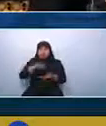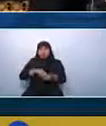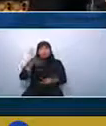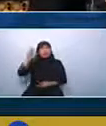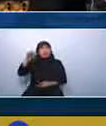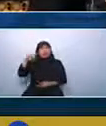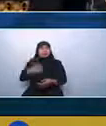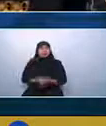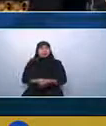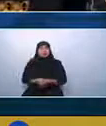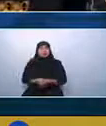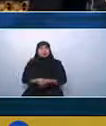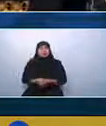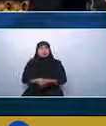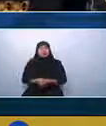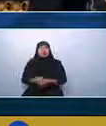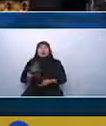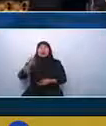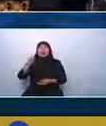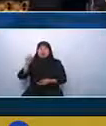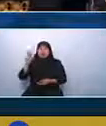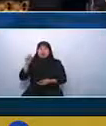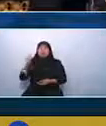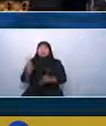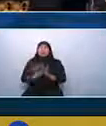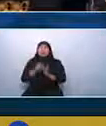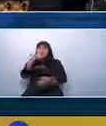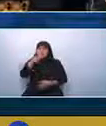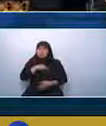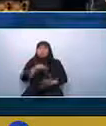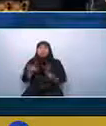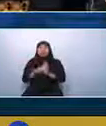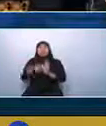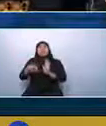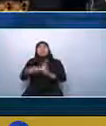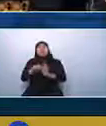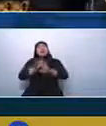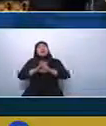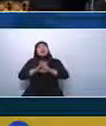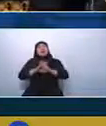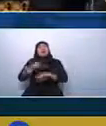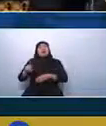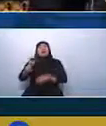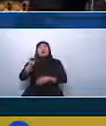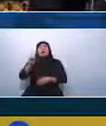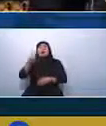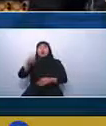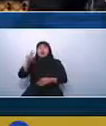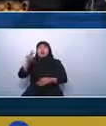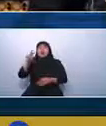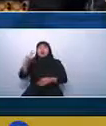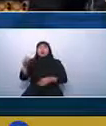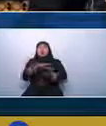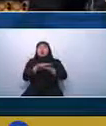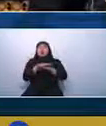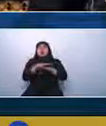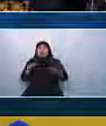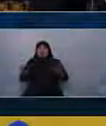wajar tanpa pengecualian atau WTP dari Badan Pemeriksa Keuangan untuk yang ke-8 kali secara